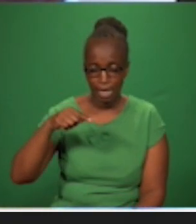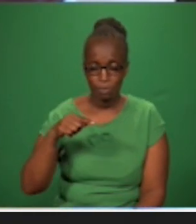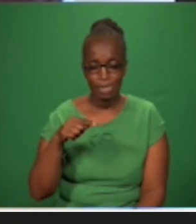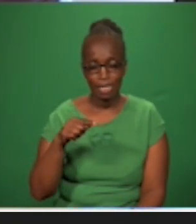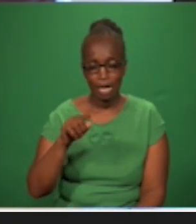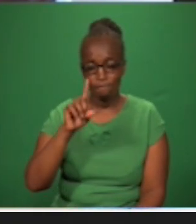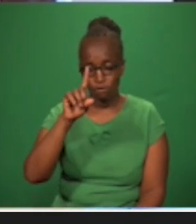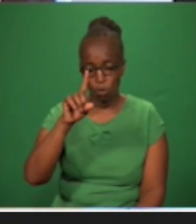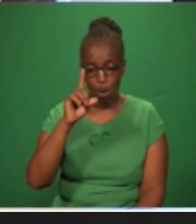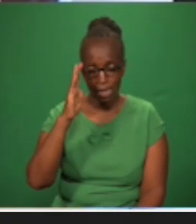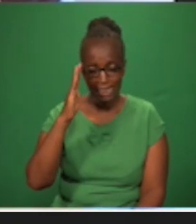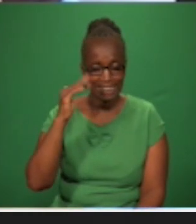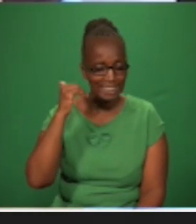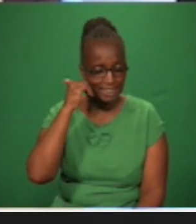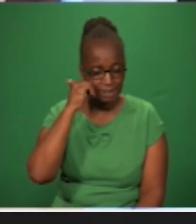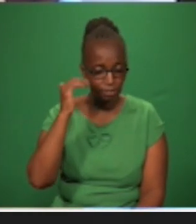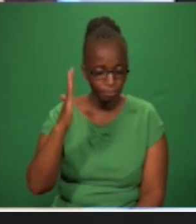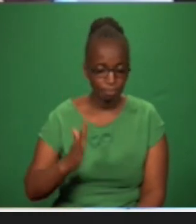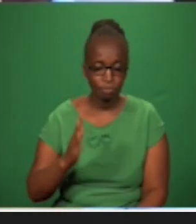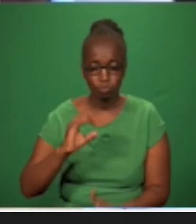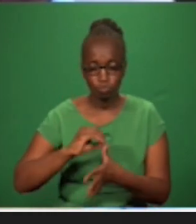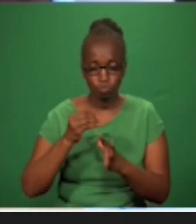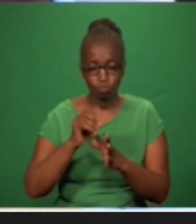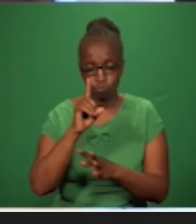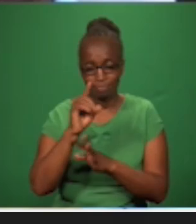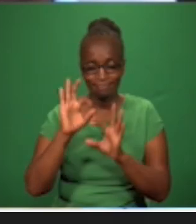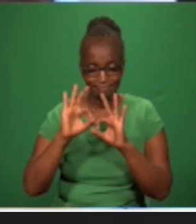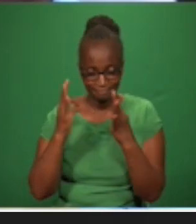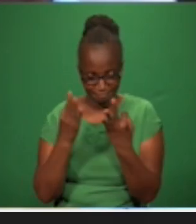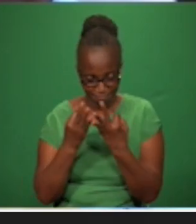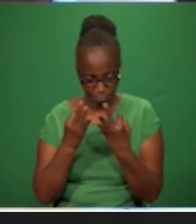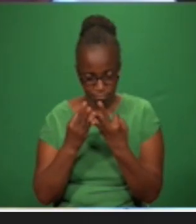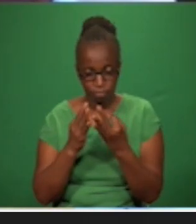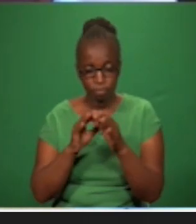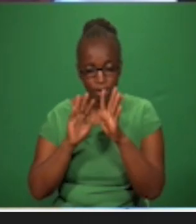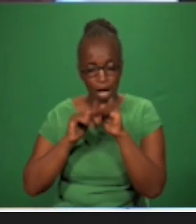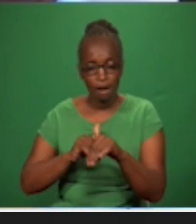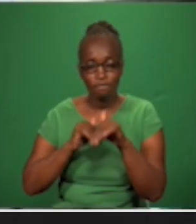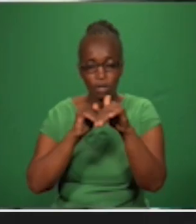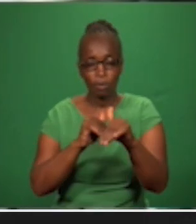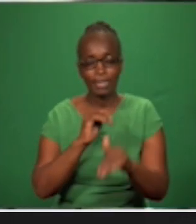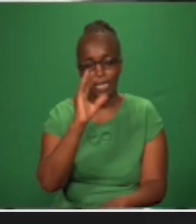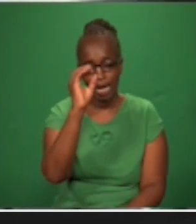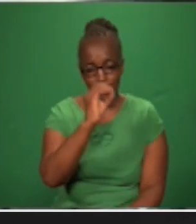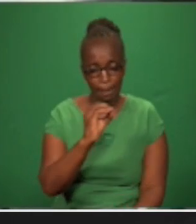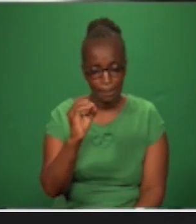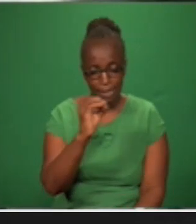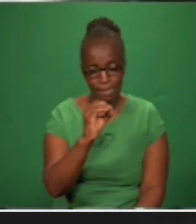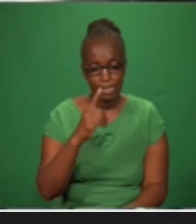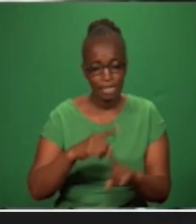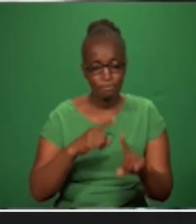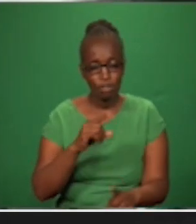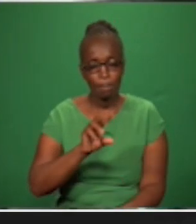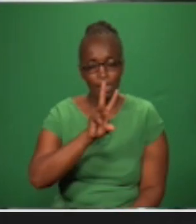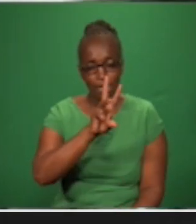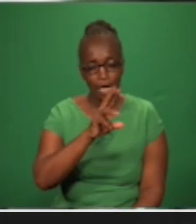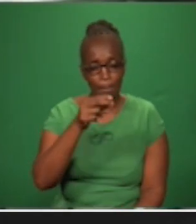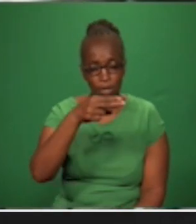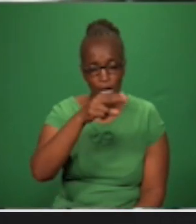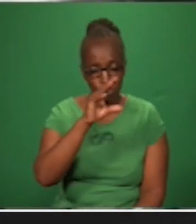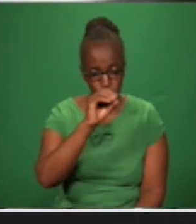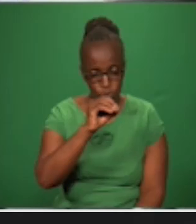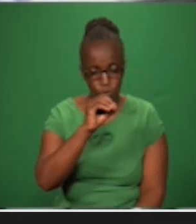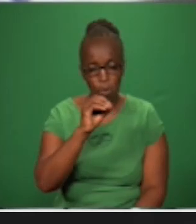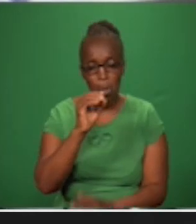to 800,000 per patient or per household. Kulingana na takwimu